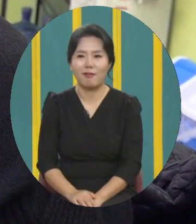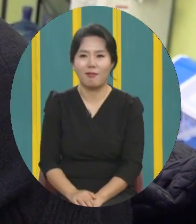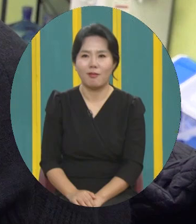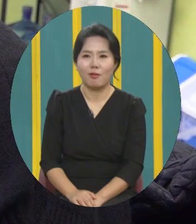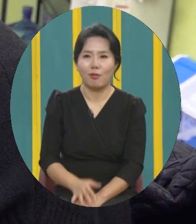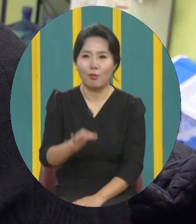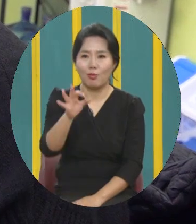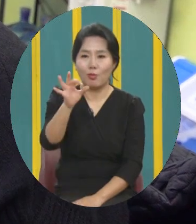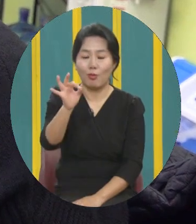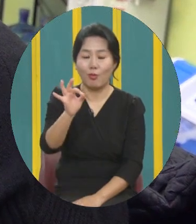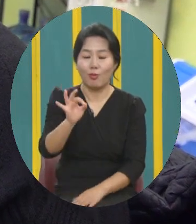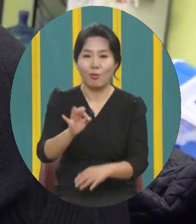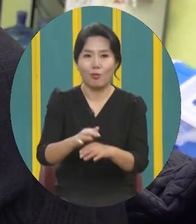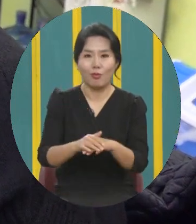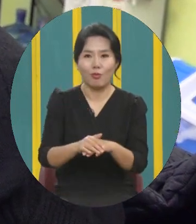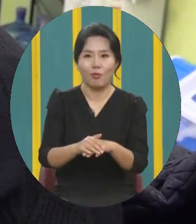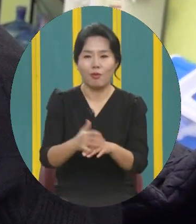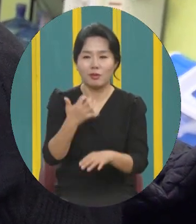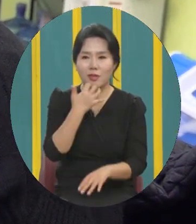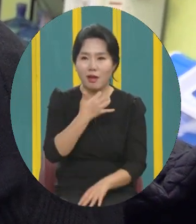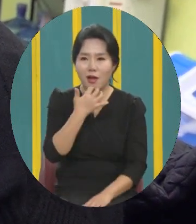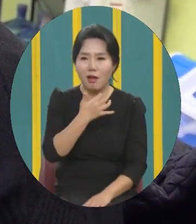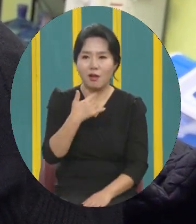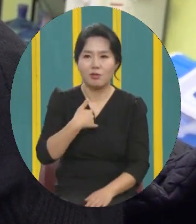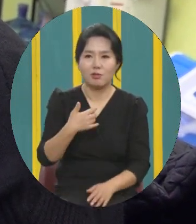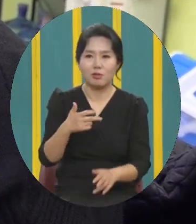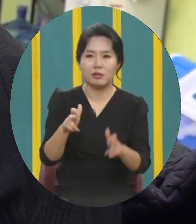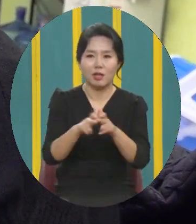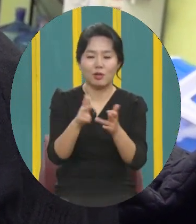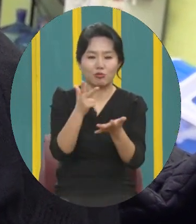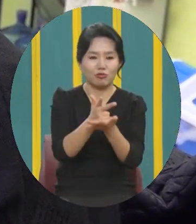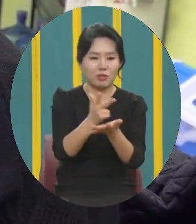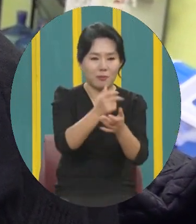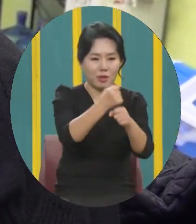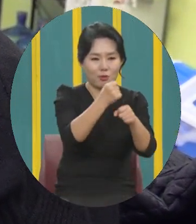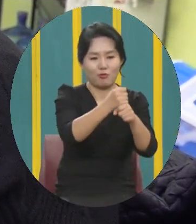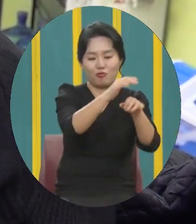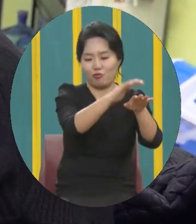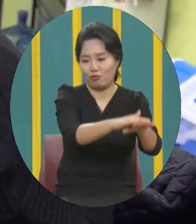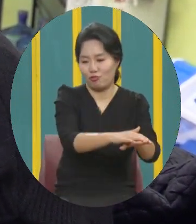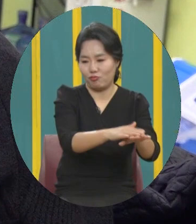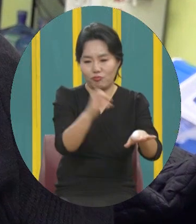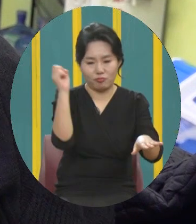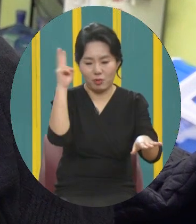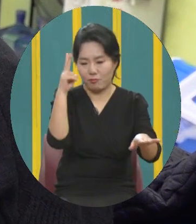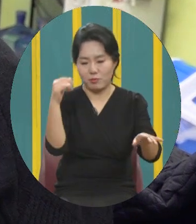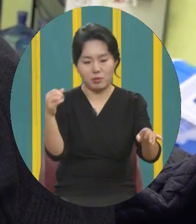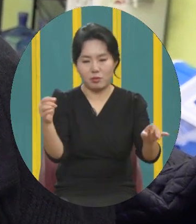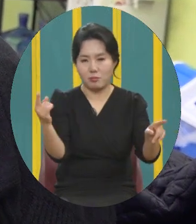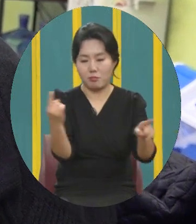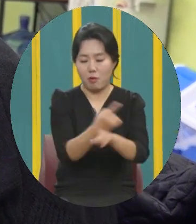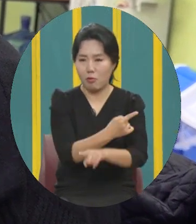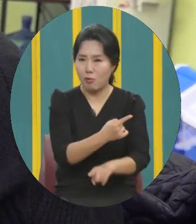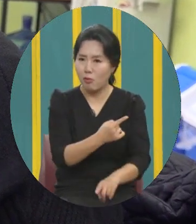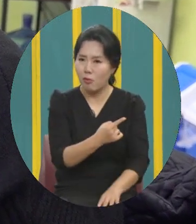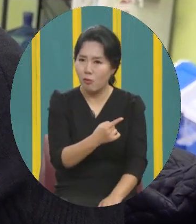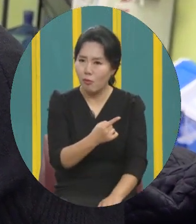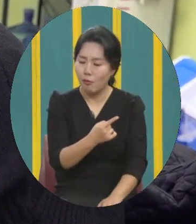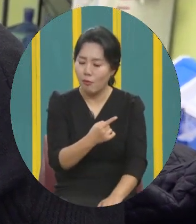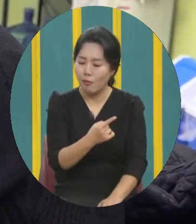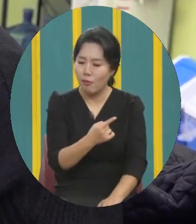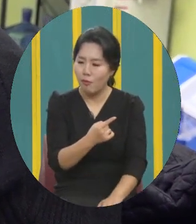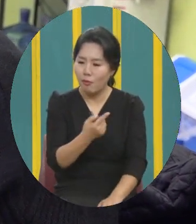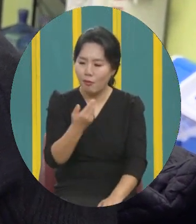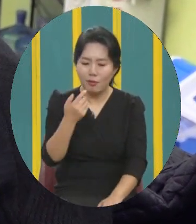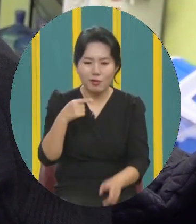돈 들여가지고 색도 넣고 해서 그렇게 주차장을 만들어 놓고 그거를 갑자기 없앤다는 게 상식적으로 이해가